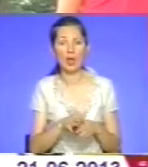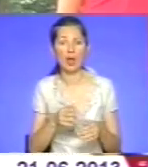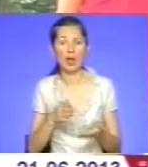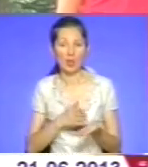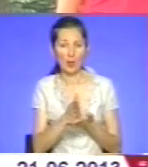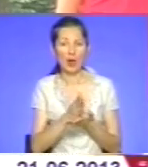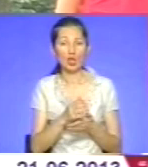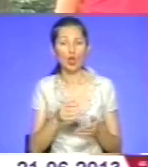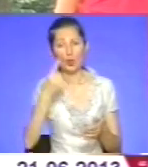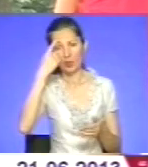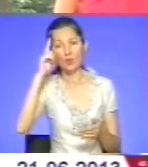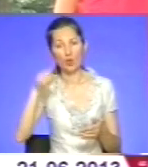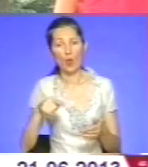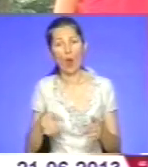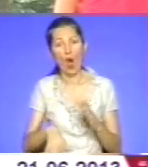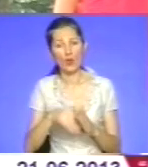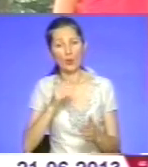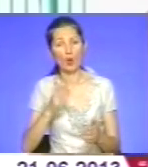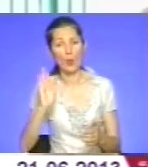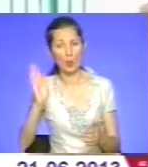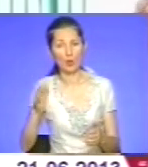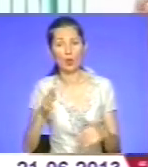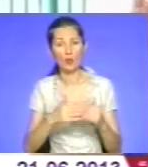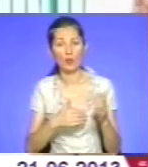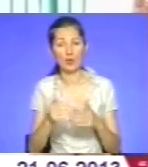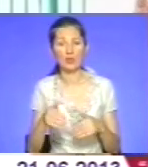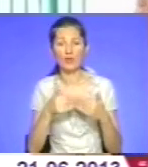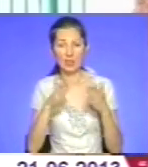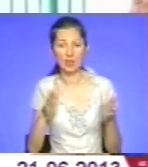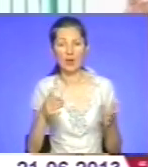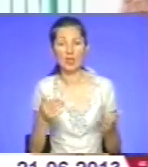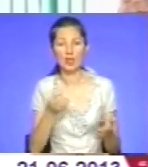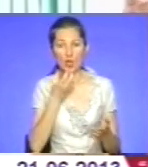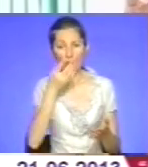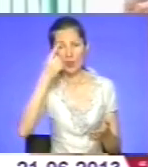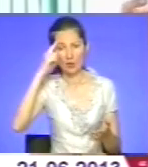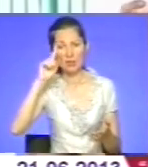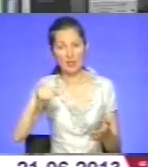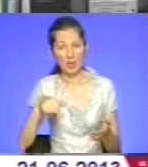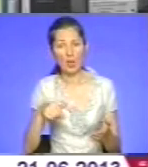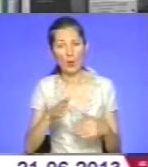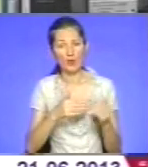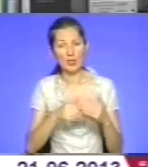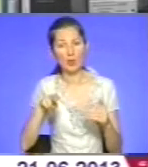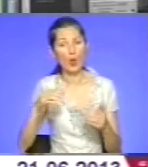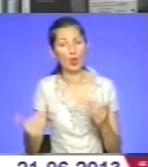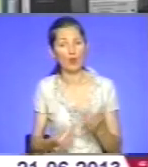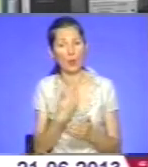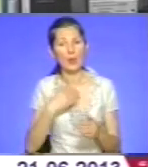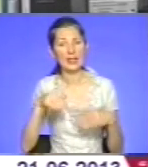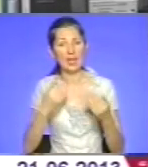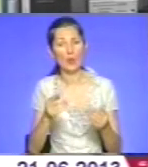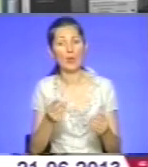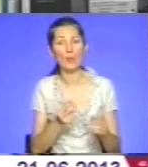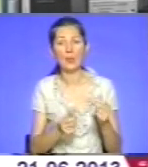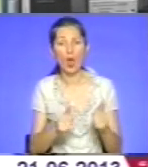майбутнього фаху і відкривали вже добре знані спеціальності по-новому. Ми їм даємо такі більш конкурси складніші, наприклад.